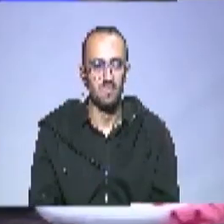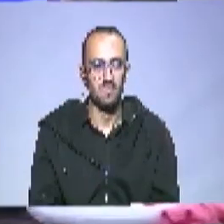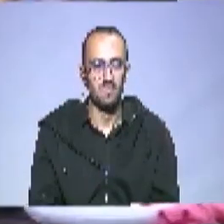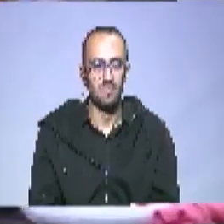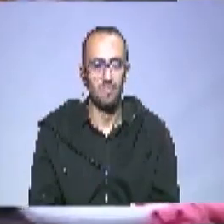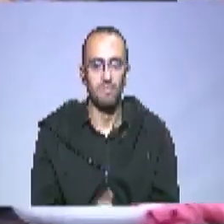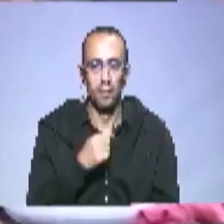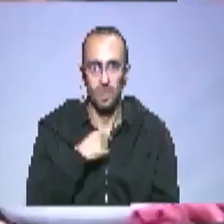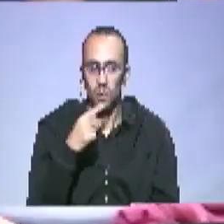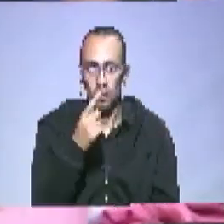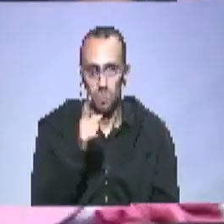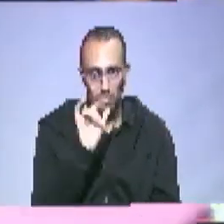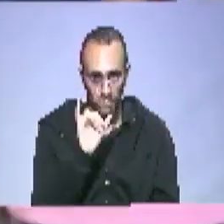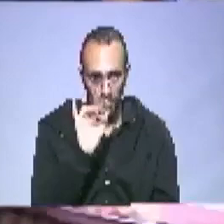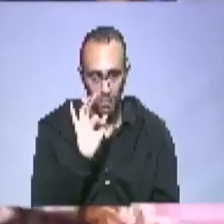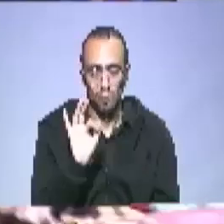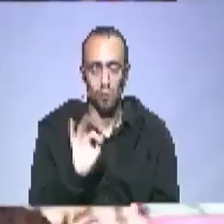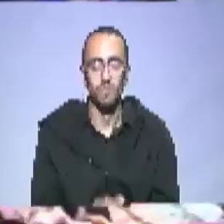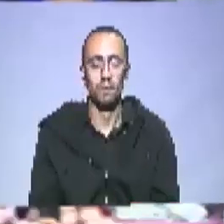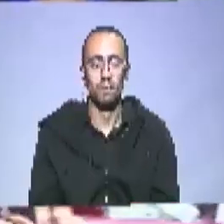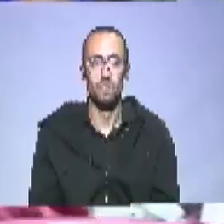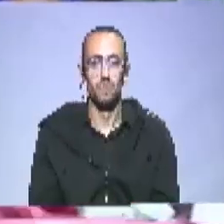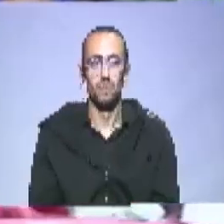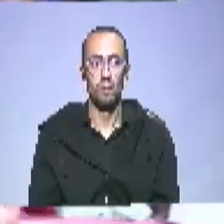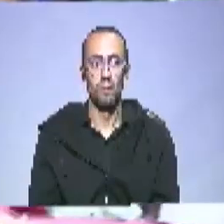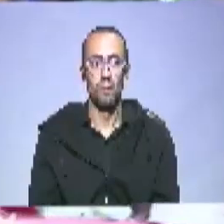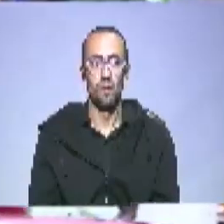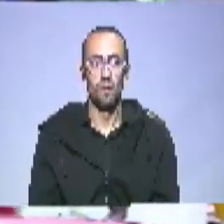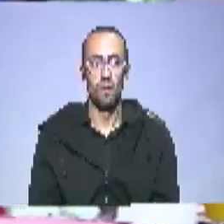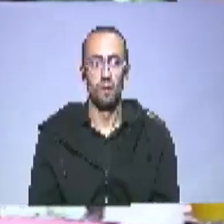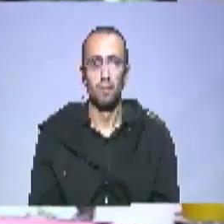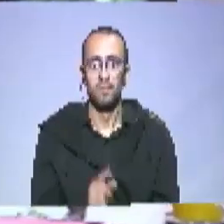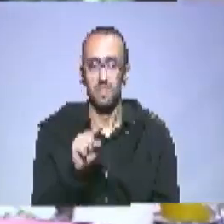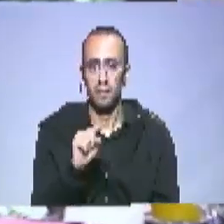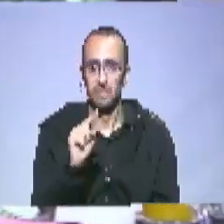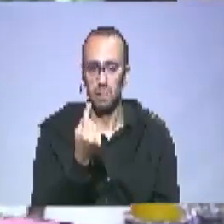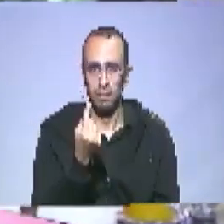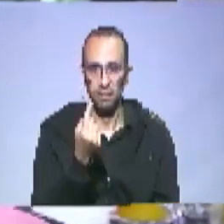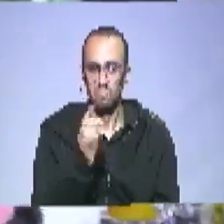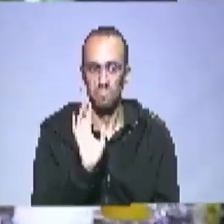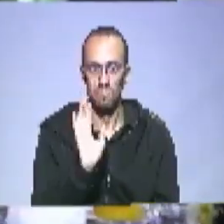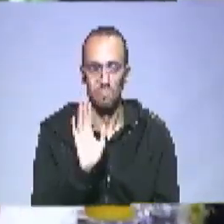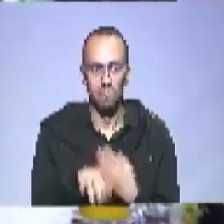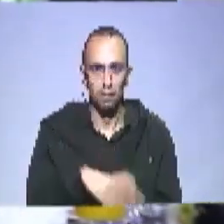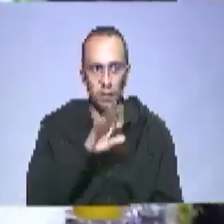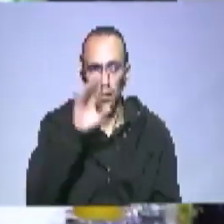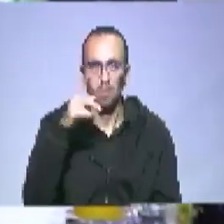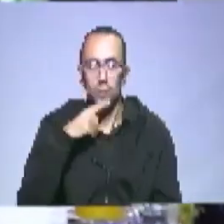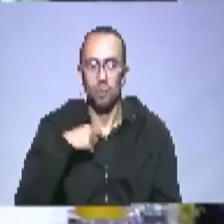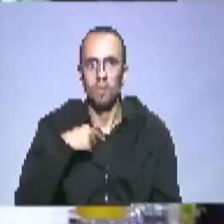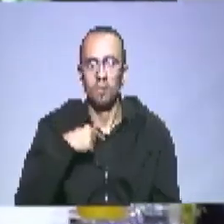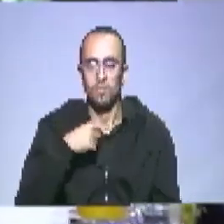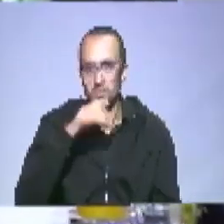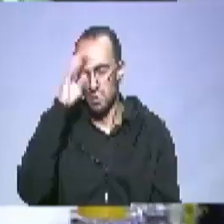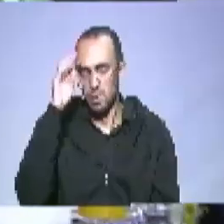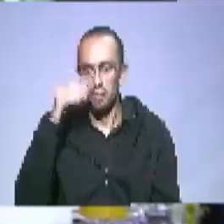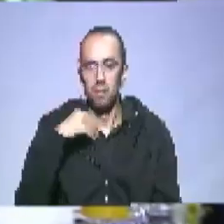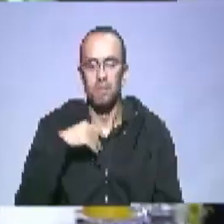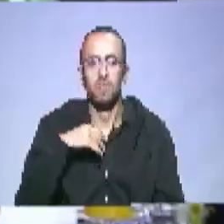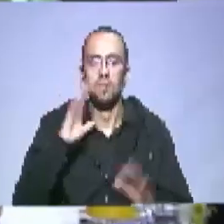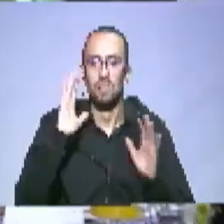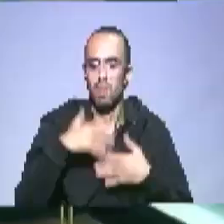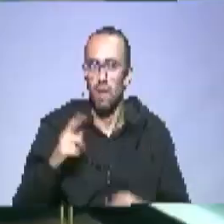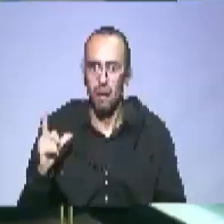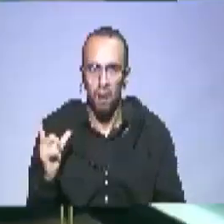اه عايز اقول لك حاجه بقى يا دكتوره. ان احنا في ساعة اهو، عشان الناس بس اللي بترجع من الصلاة حيرانة